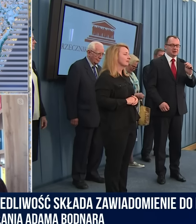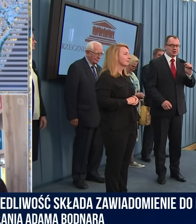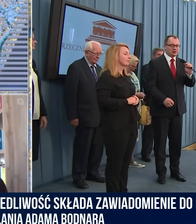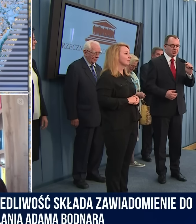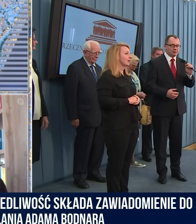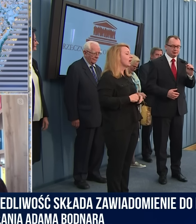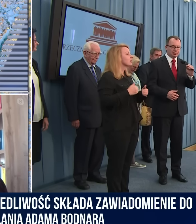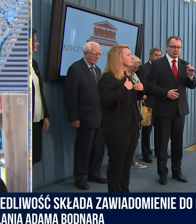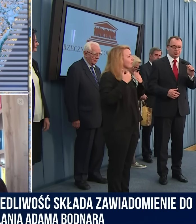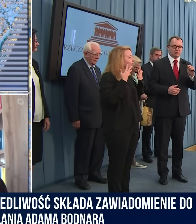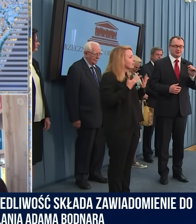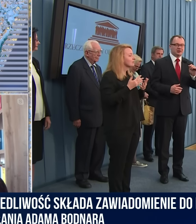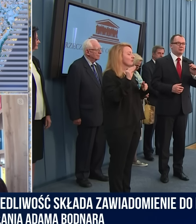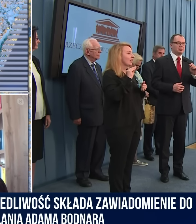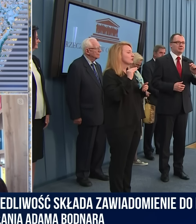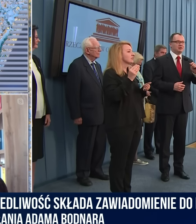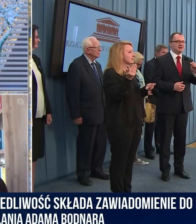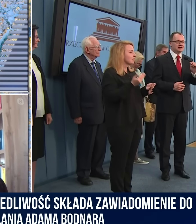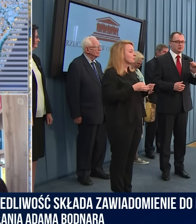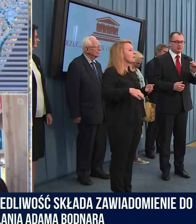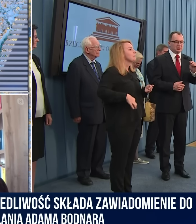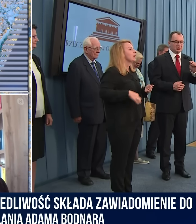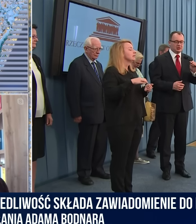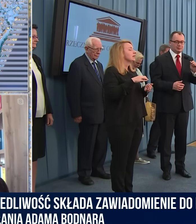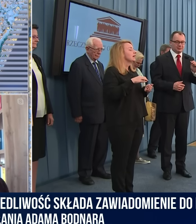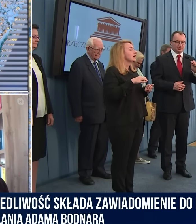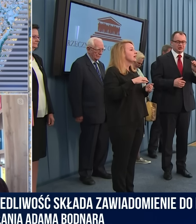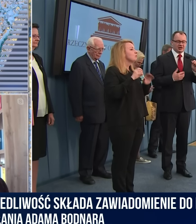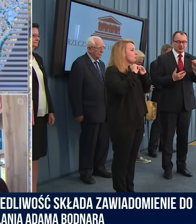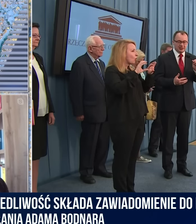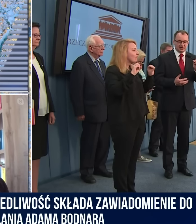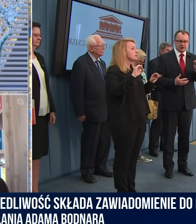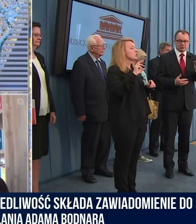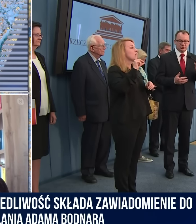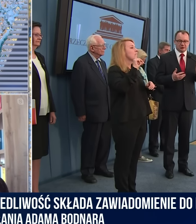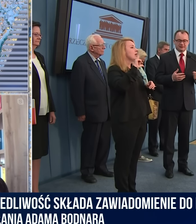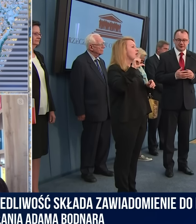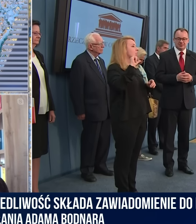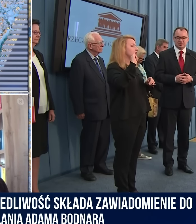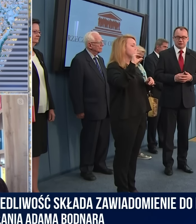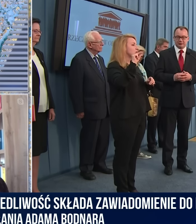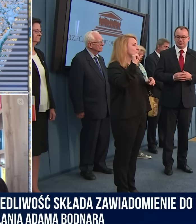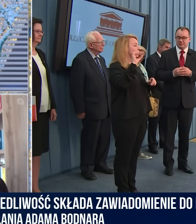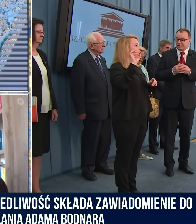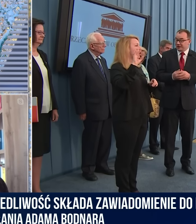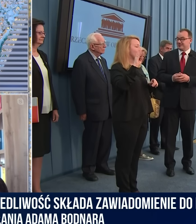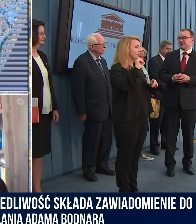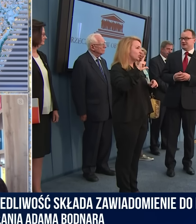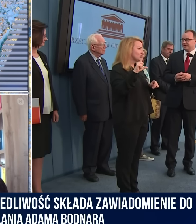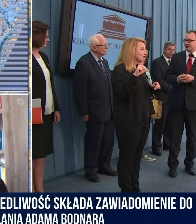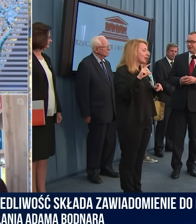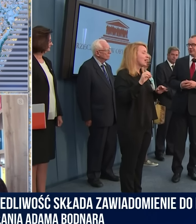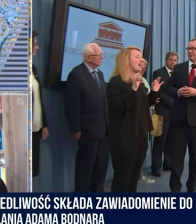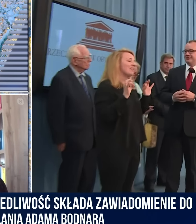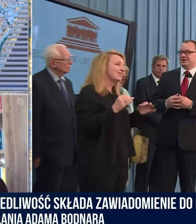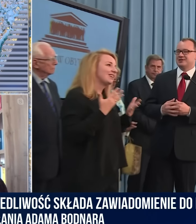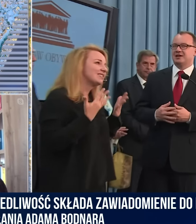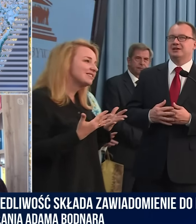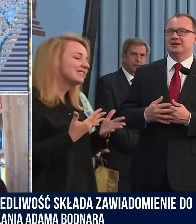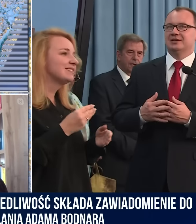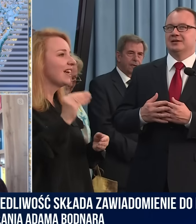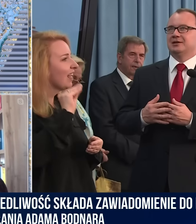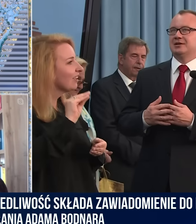rozparcelować i zradykalizować. Bo myślę, że to jakoś idą dwie kwestie, które mogą iść ze sobą w parze. Czyli poniekąd te demonstracje uliczne, które